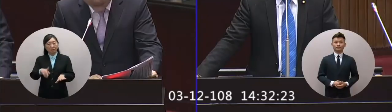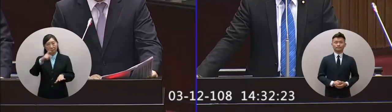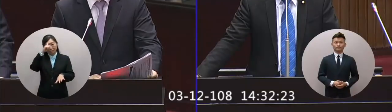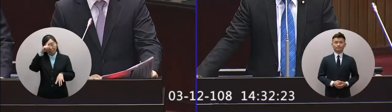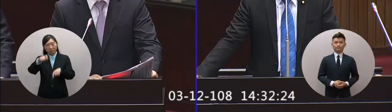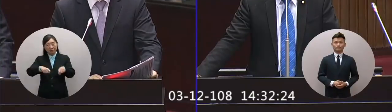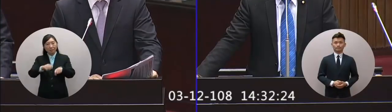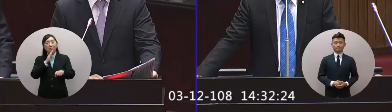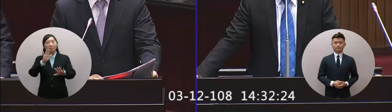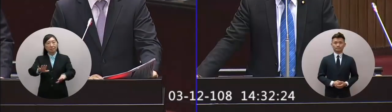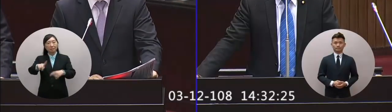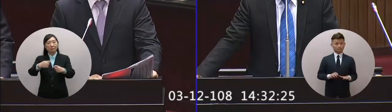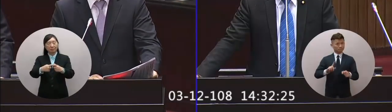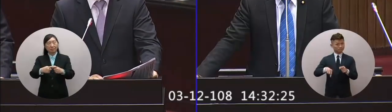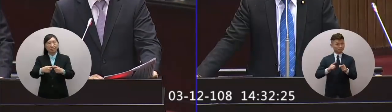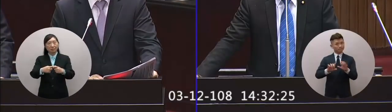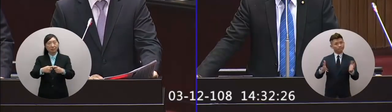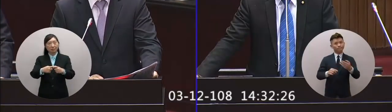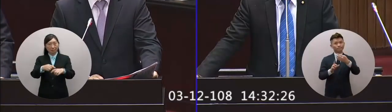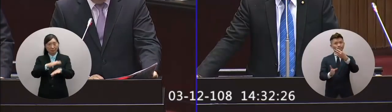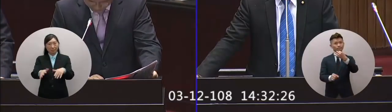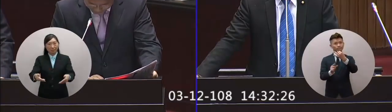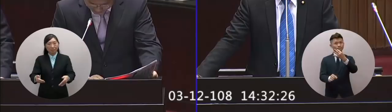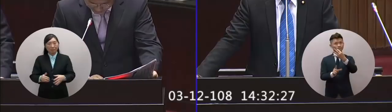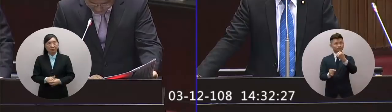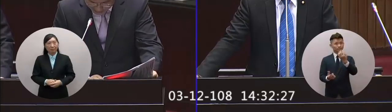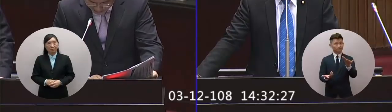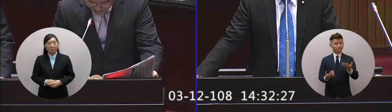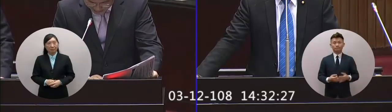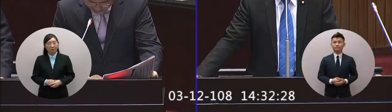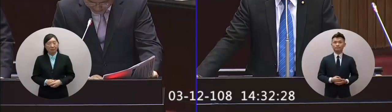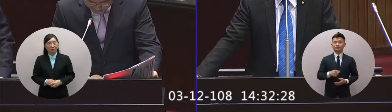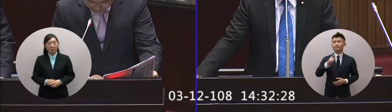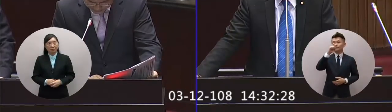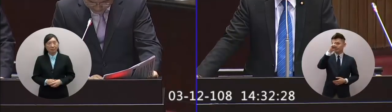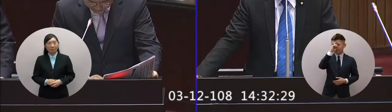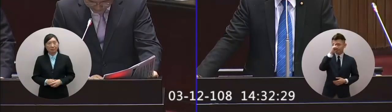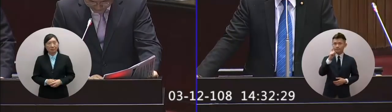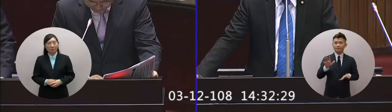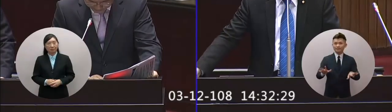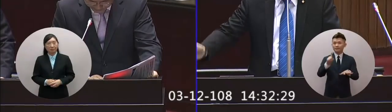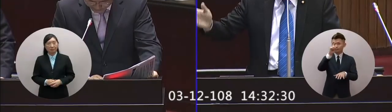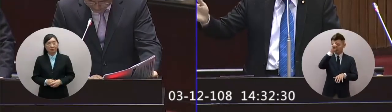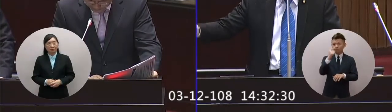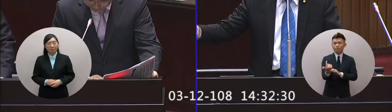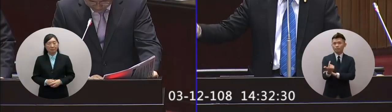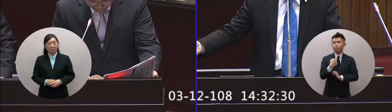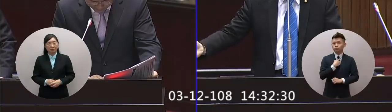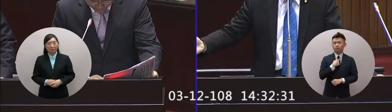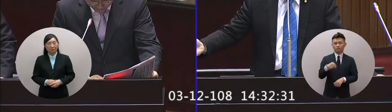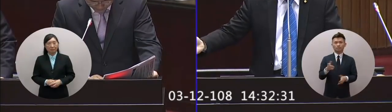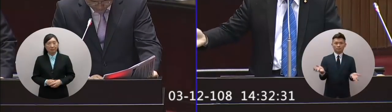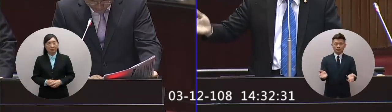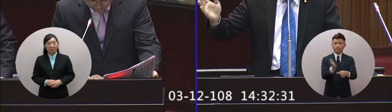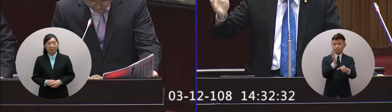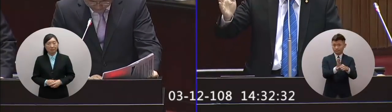望说在今年内了哈， 今年内大概几月份可以开工？ 这个 希望，当然我们现在都很希望，因为这个本来就在做的